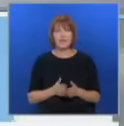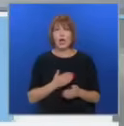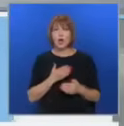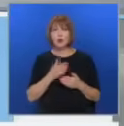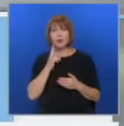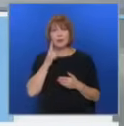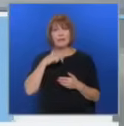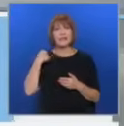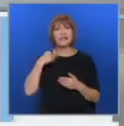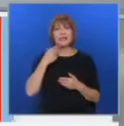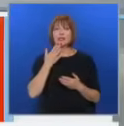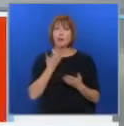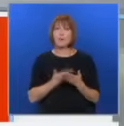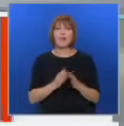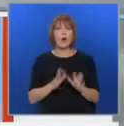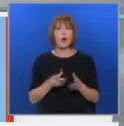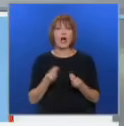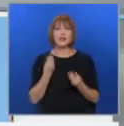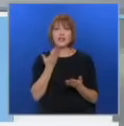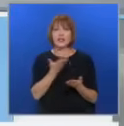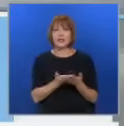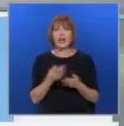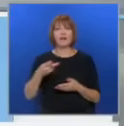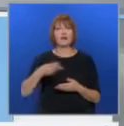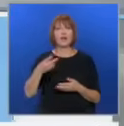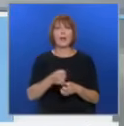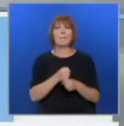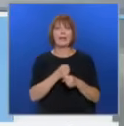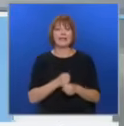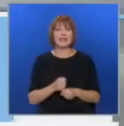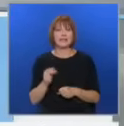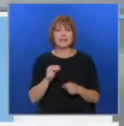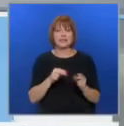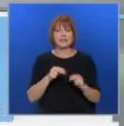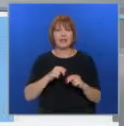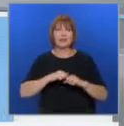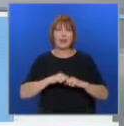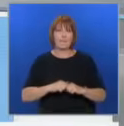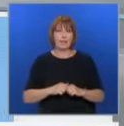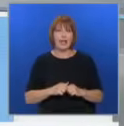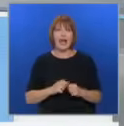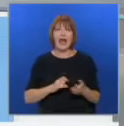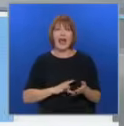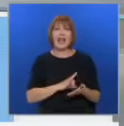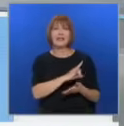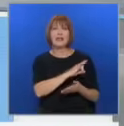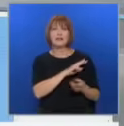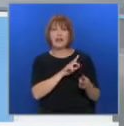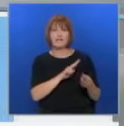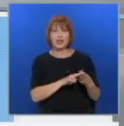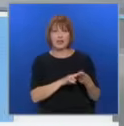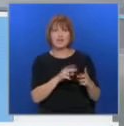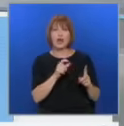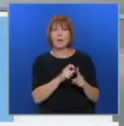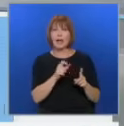До дни президентът ще обяви кога ще връчи вторият проучвателен мандат за съставяне на кабинет. На летище Враждебна Румен Радев